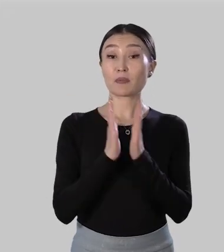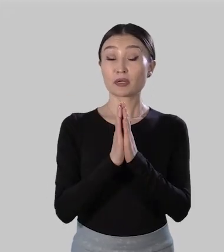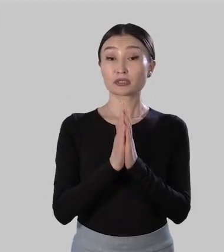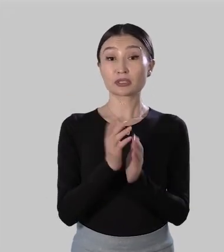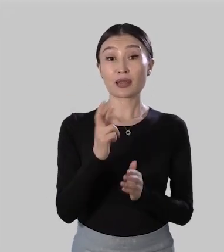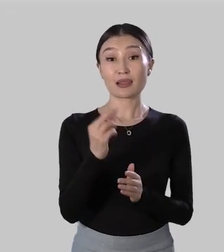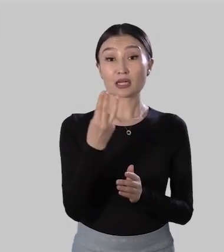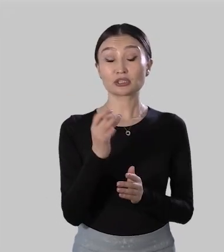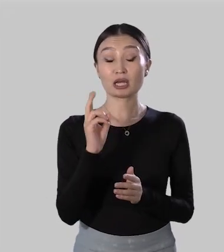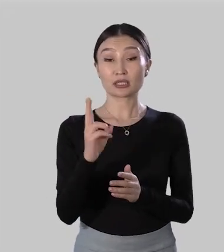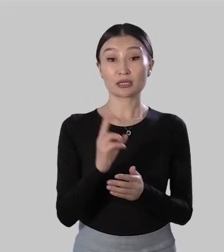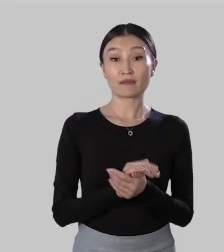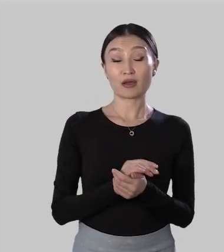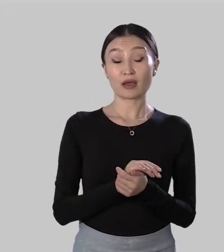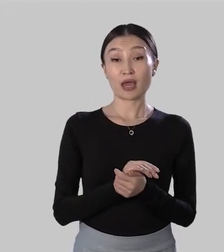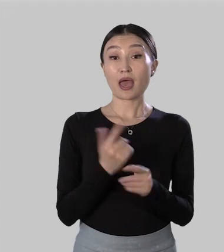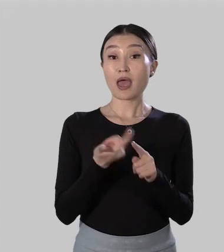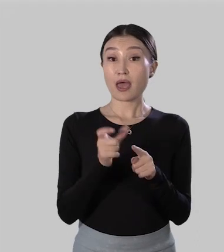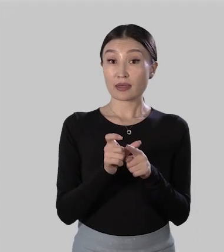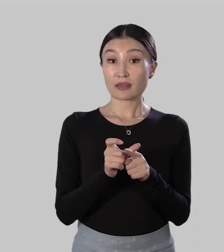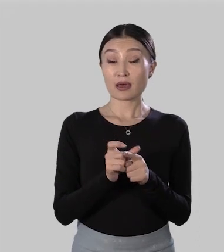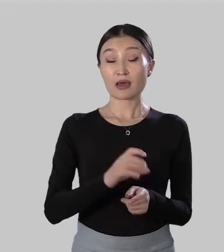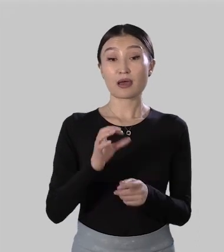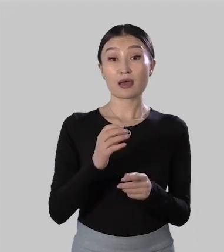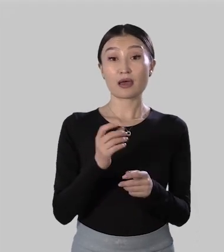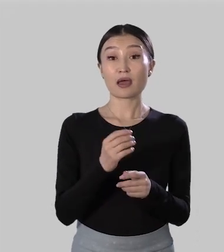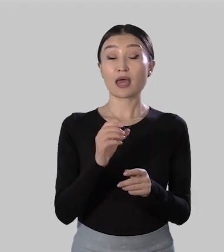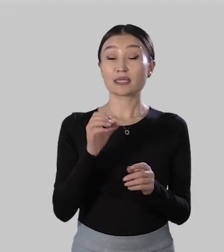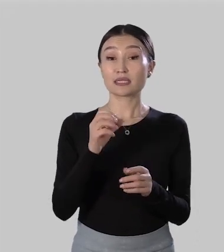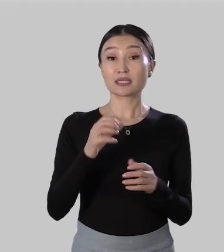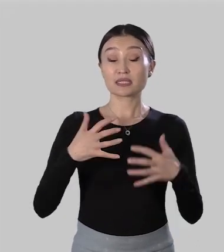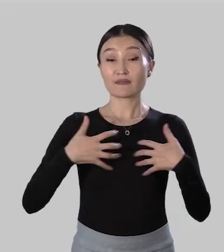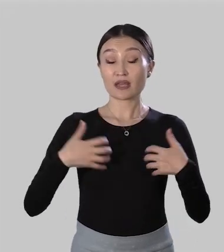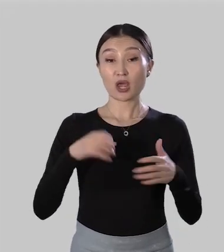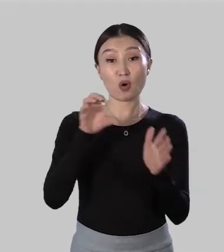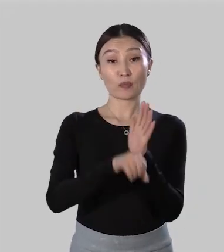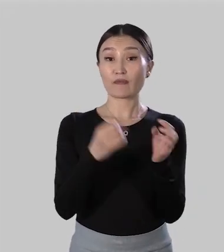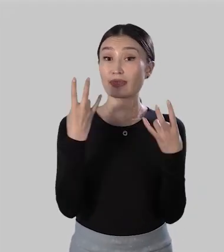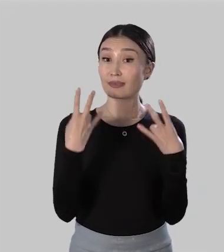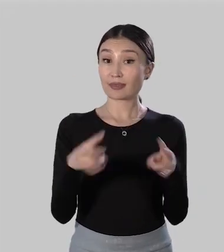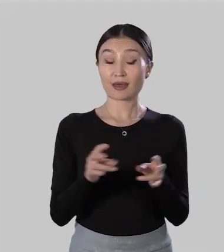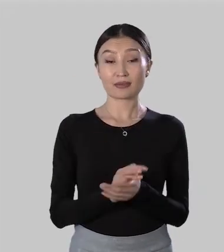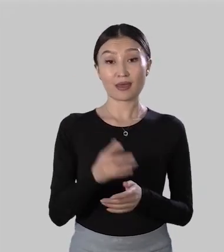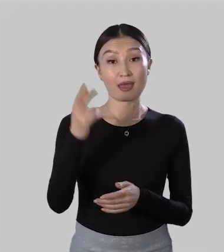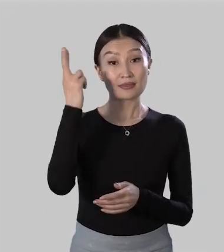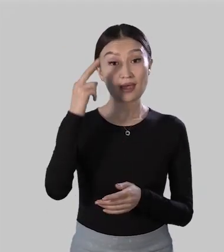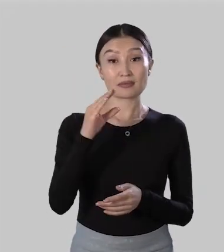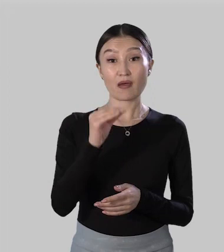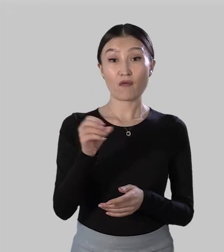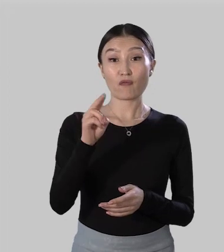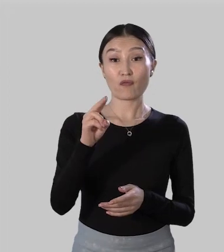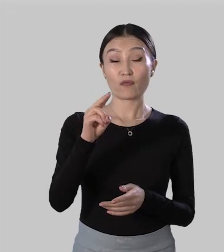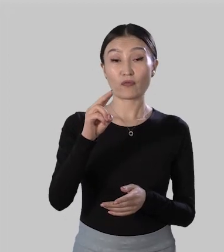пожалуйста, для Шарика фоторужье. Это и охота, и зверей убивать не надо. Дядя